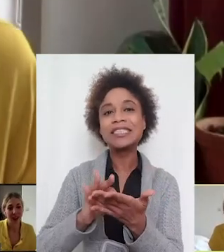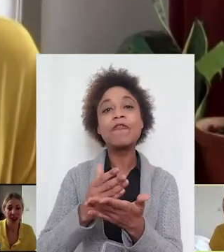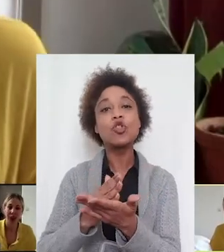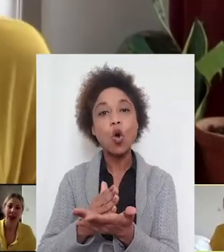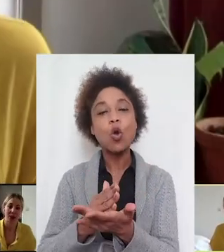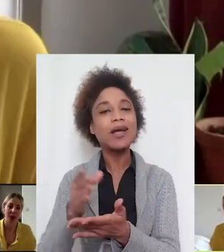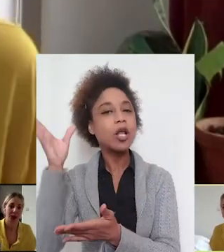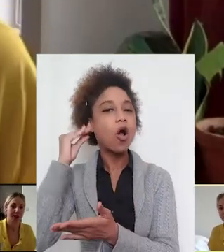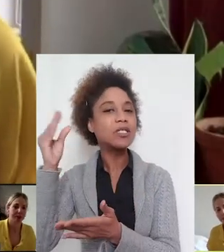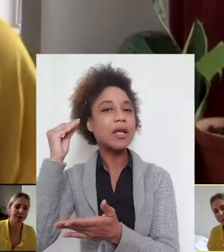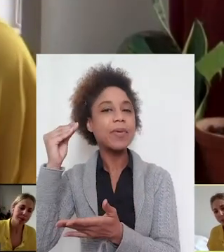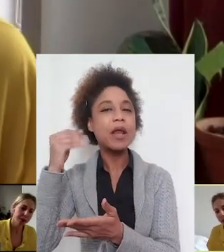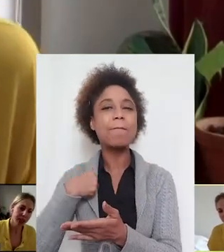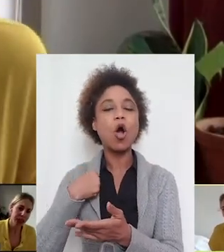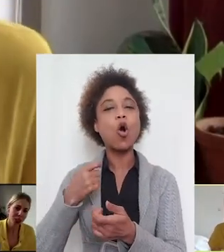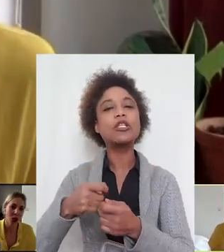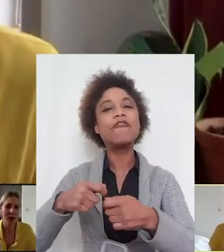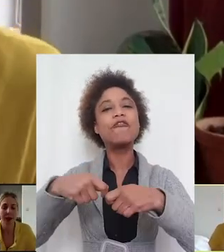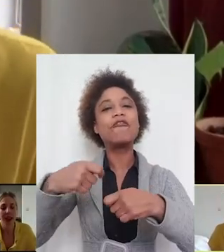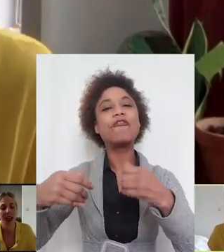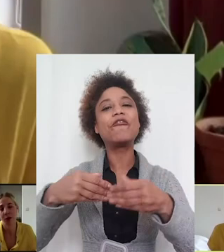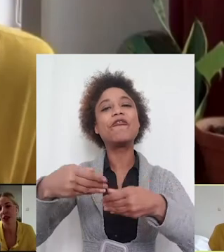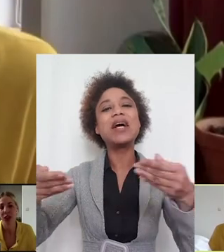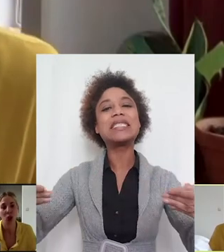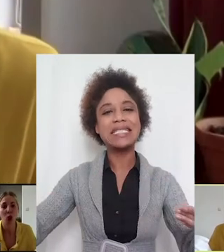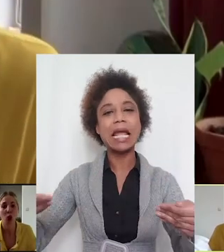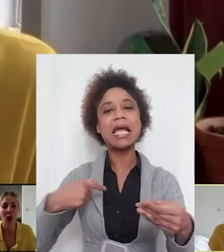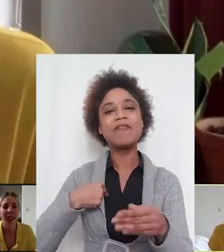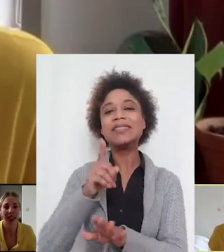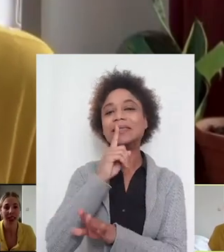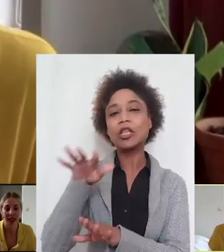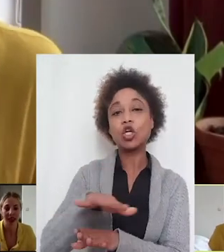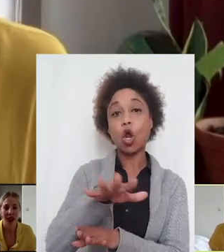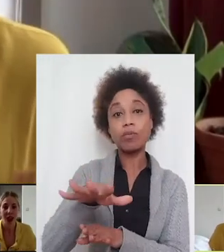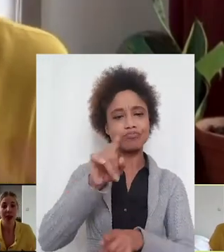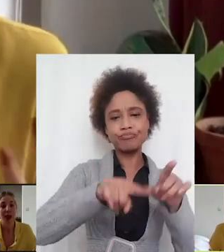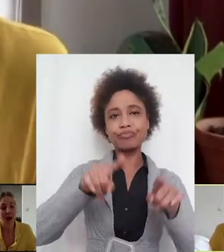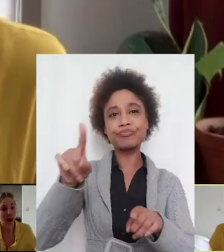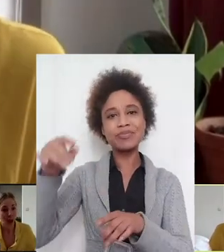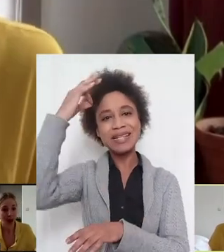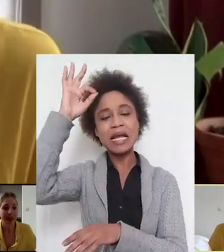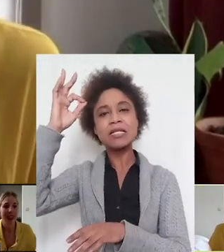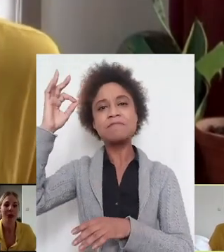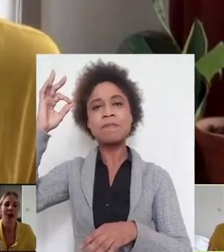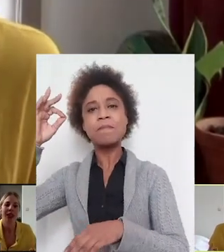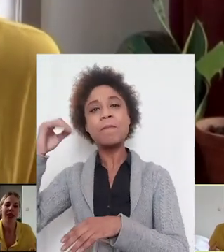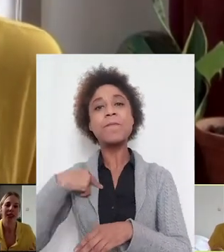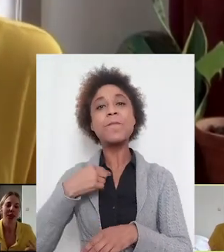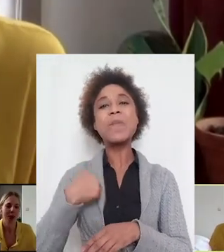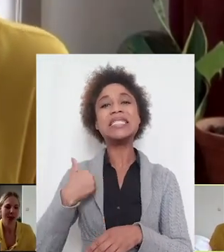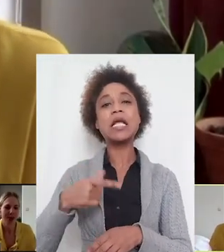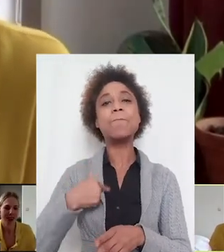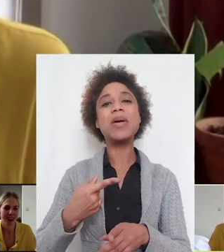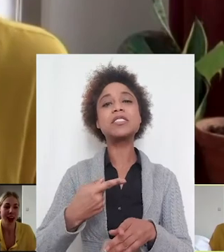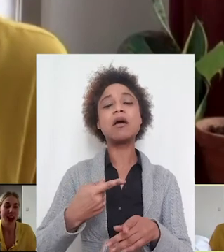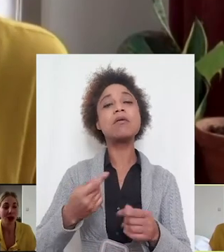van stilteruimtes. En zo hebben wij mensen uit verschillende doelgroepen leren kennen. Mensen met een mobiliteitsbeperking,